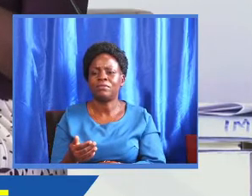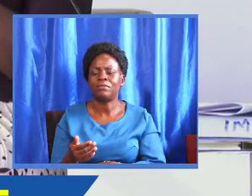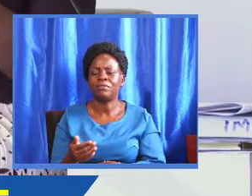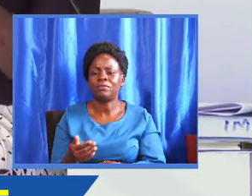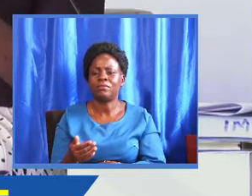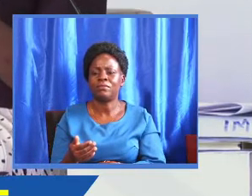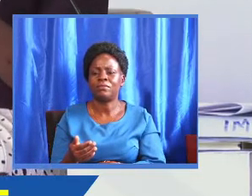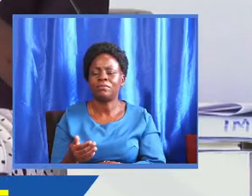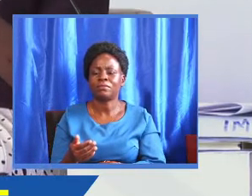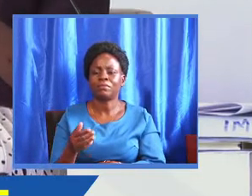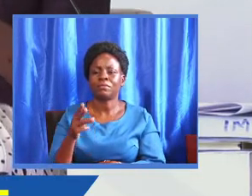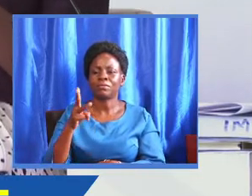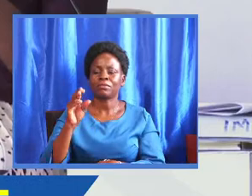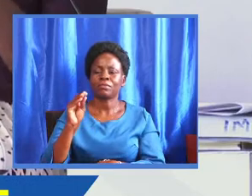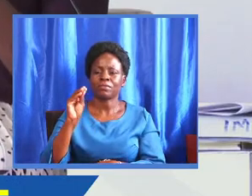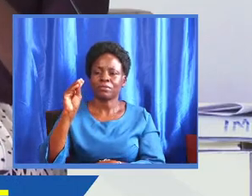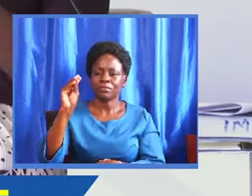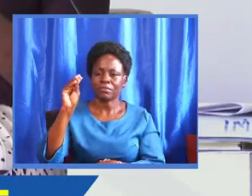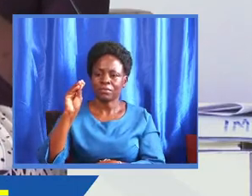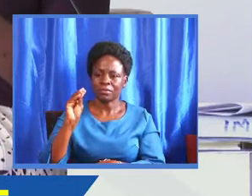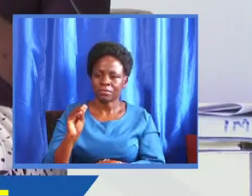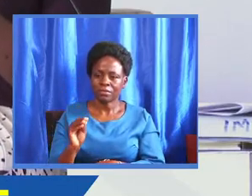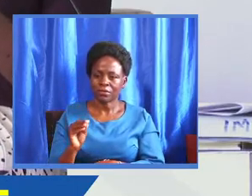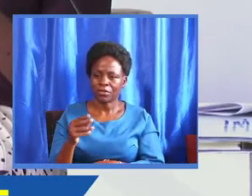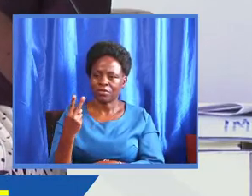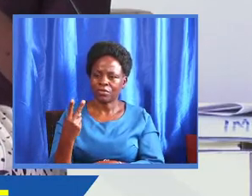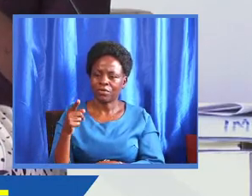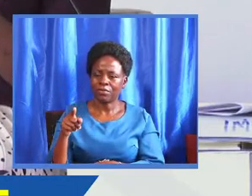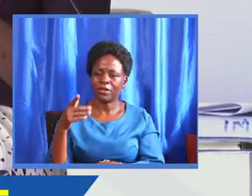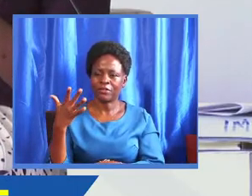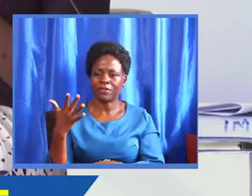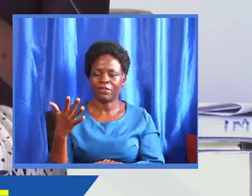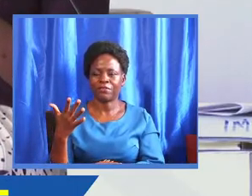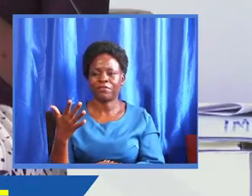Era 30% of 2.5 o